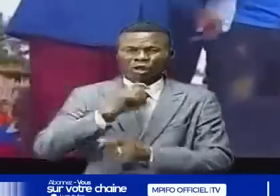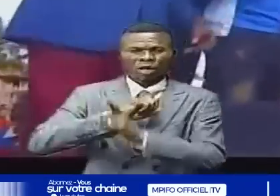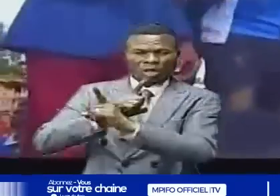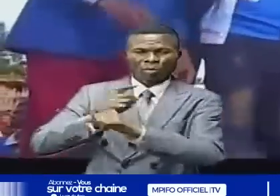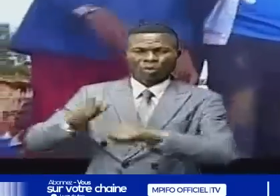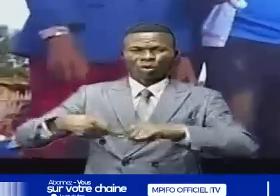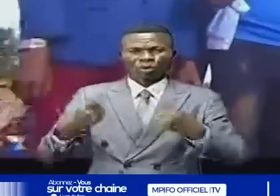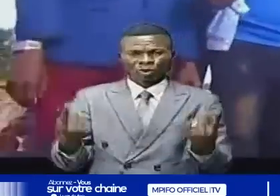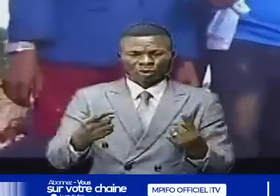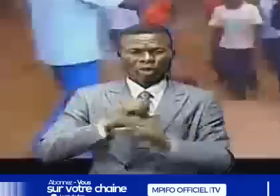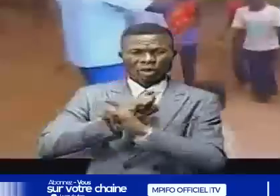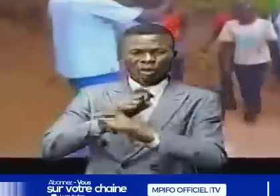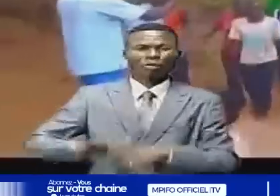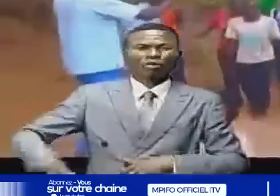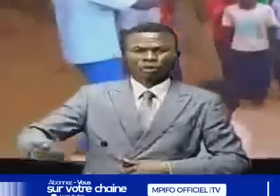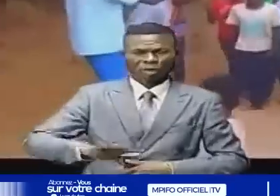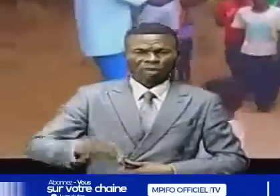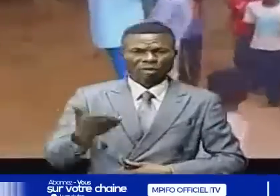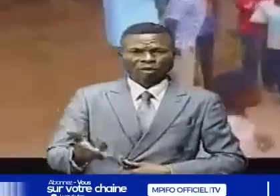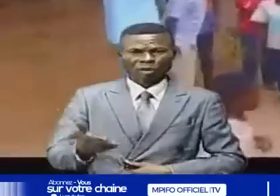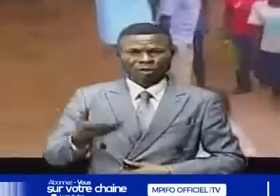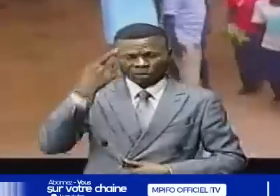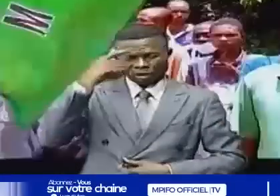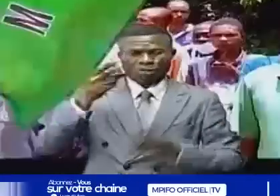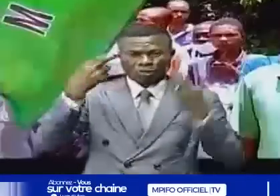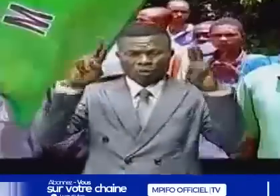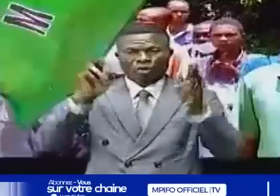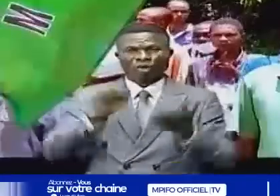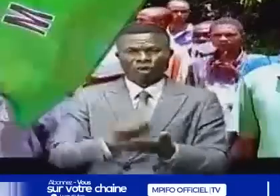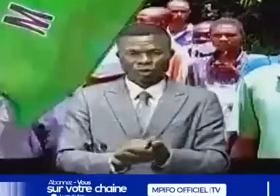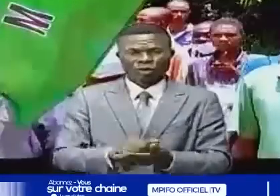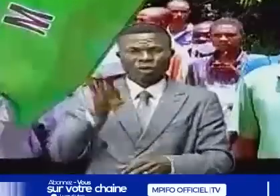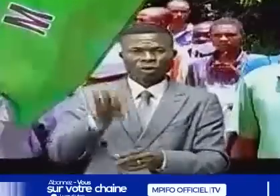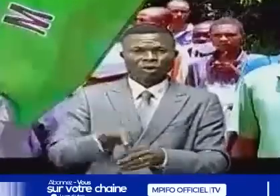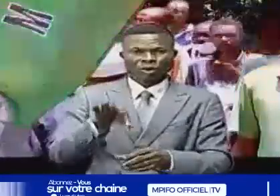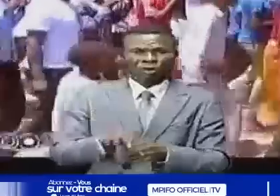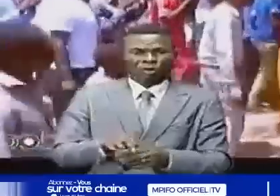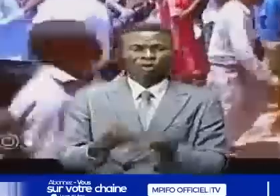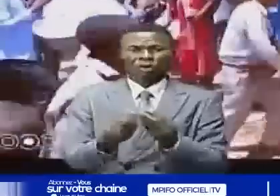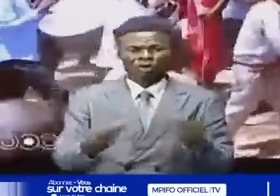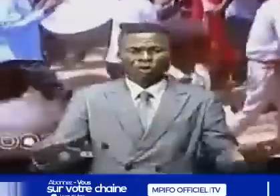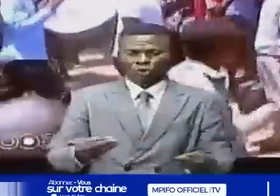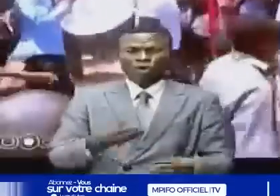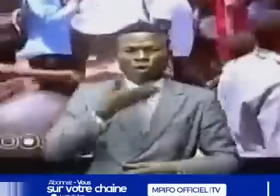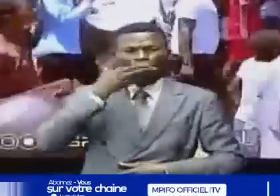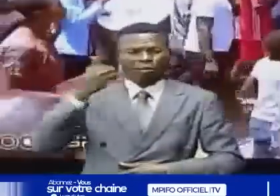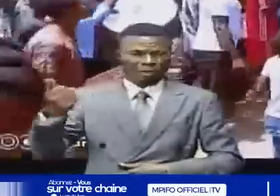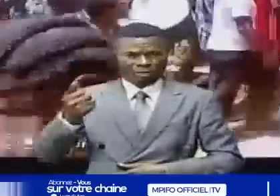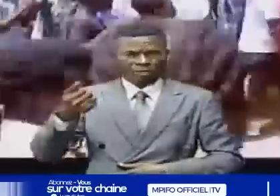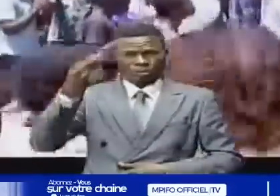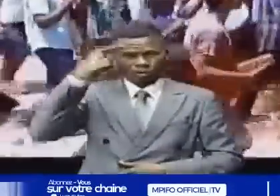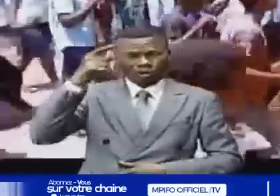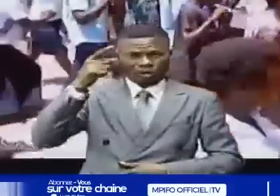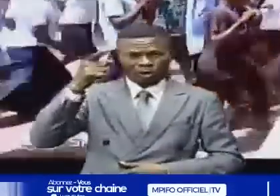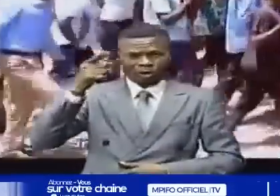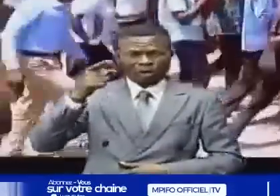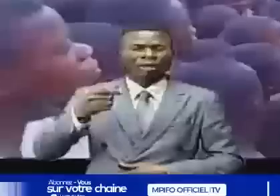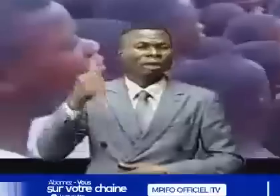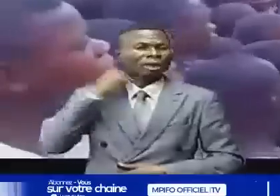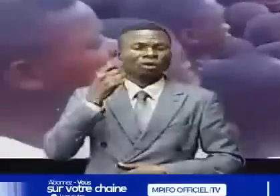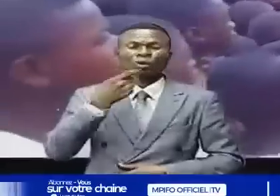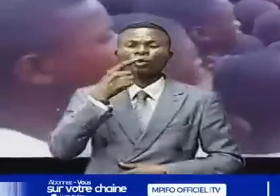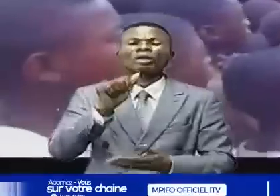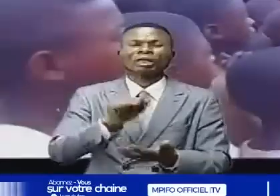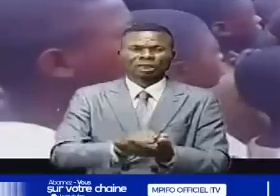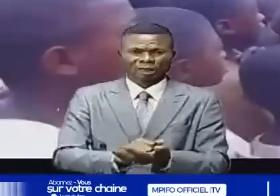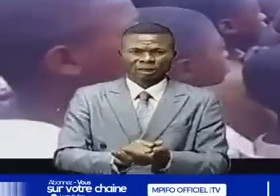l'ennemi et protéger la nation. Pour y arriver, les élections est une solution sine qua non, a insisté le Dr Christian